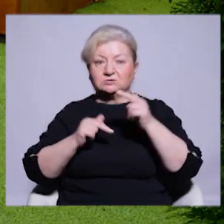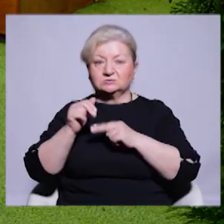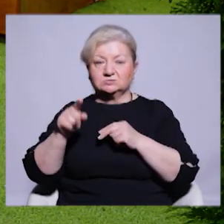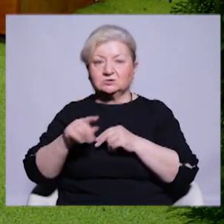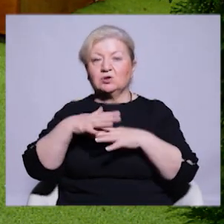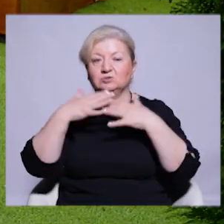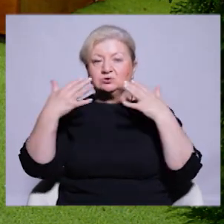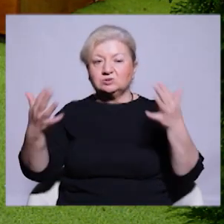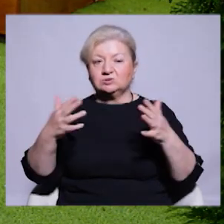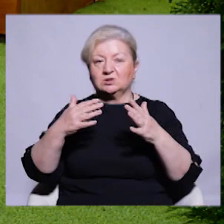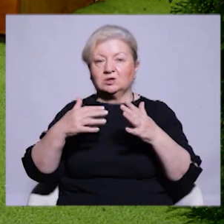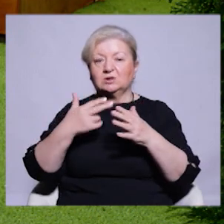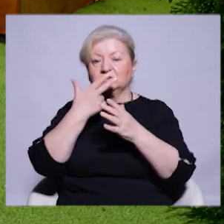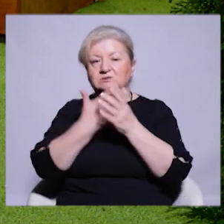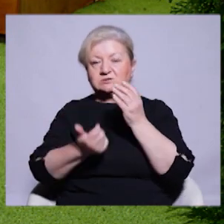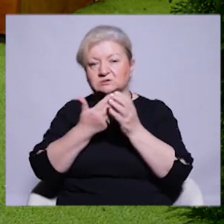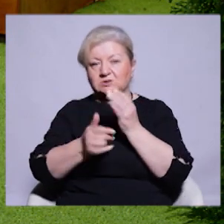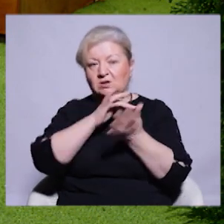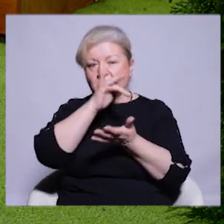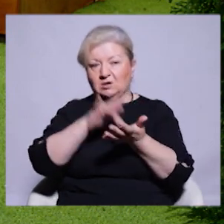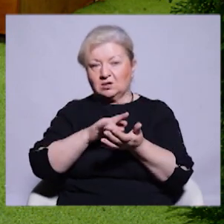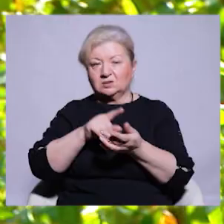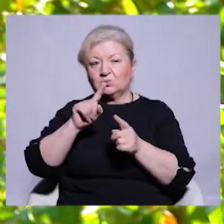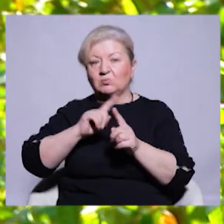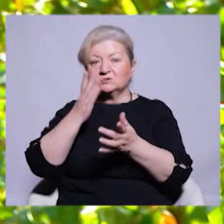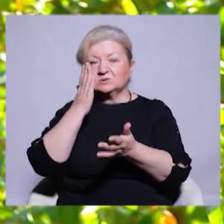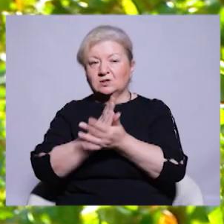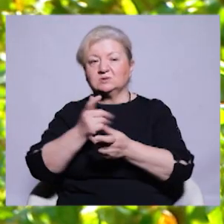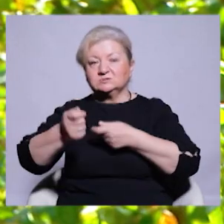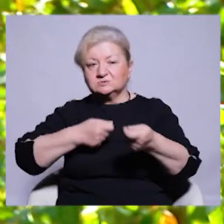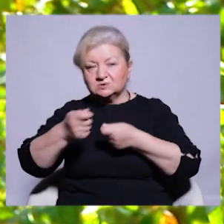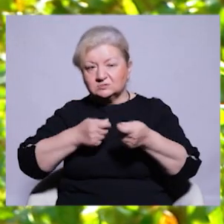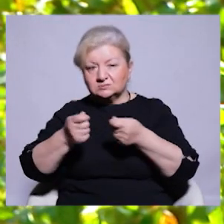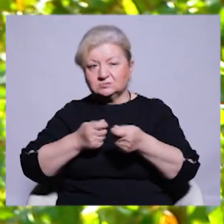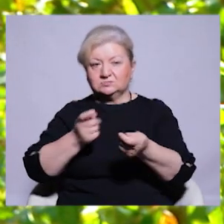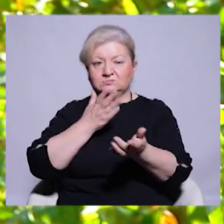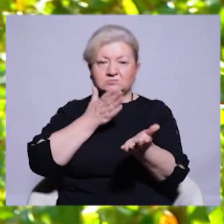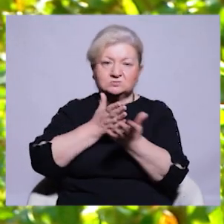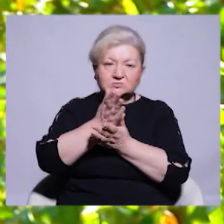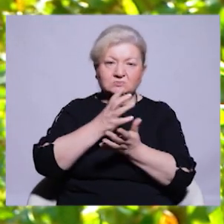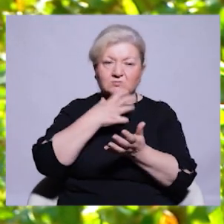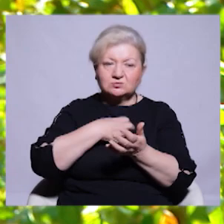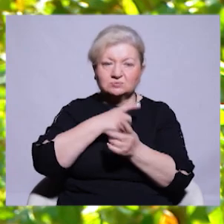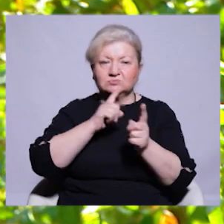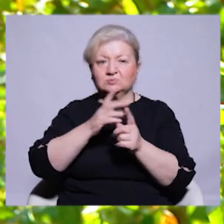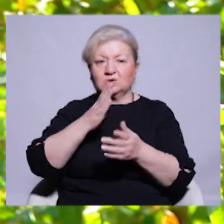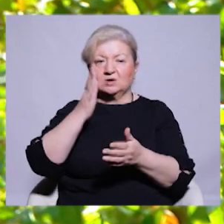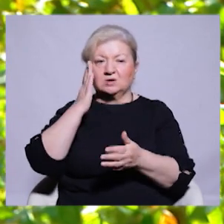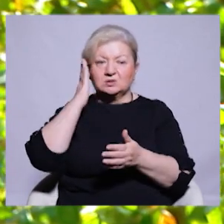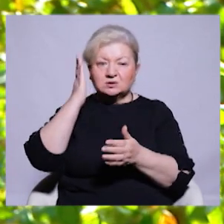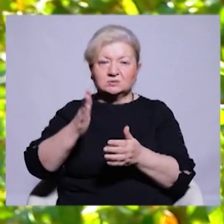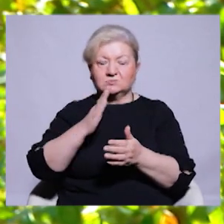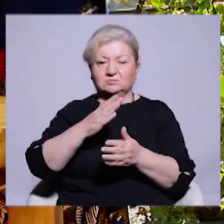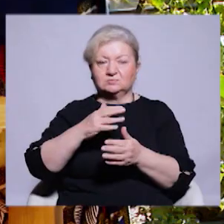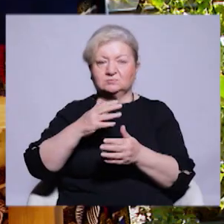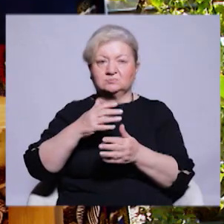აშენებულიყო დიდი ციხე ქალაქი, რომელსაც ექნებოდა სავაჭრო სტრატეგიული დანიშნულება და ექნებოდა სახელმწიფოს